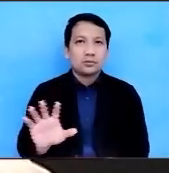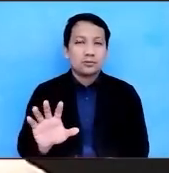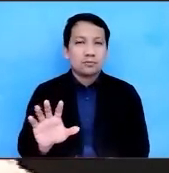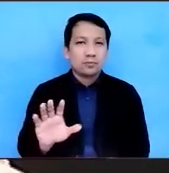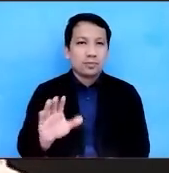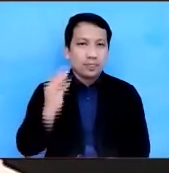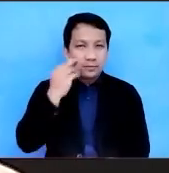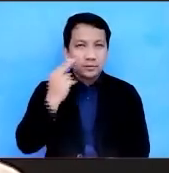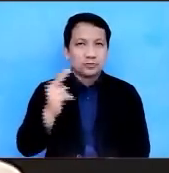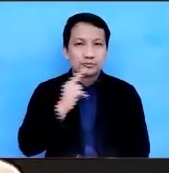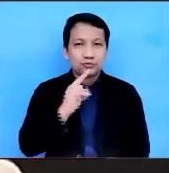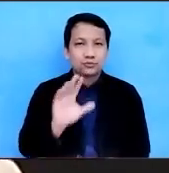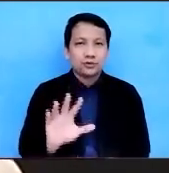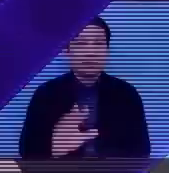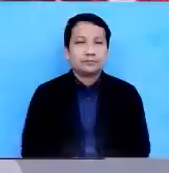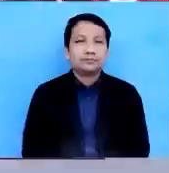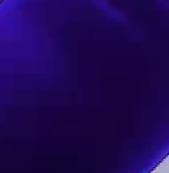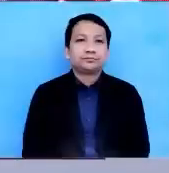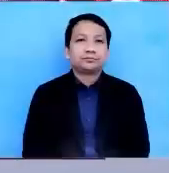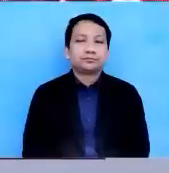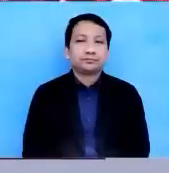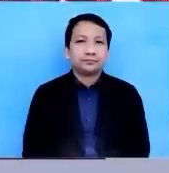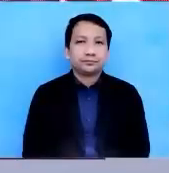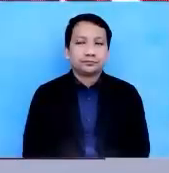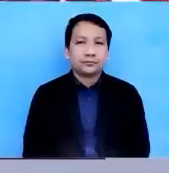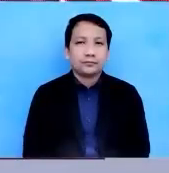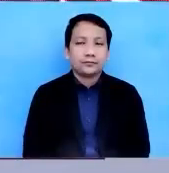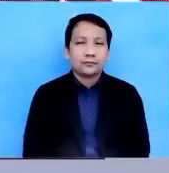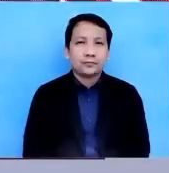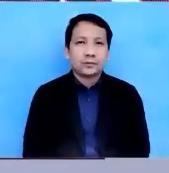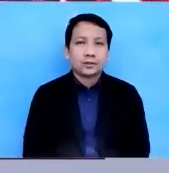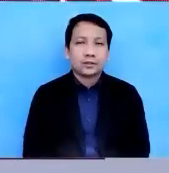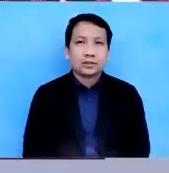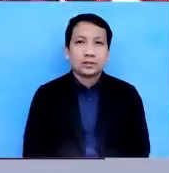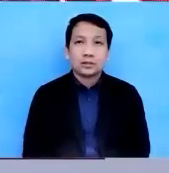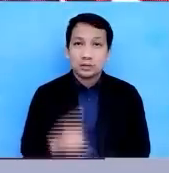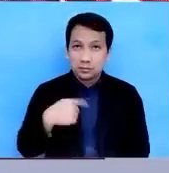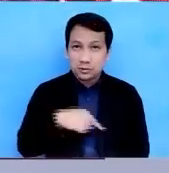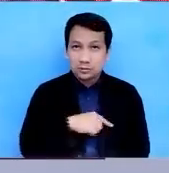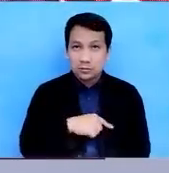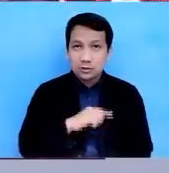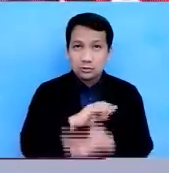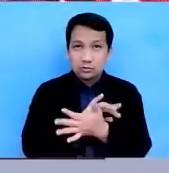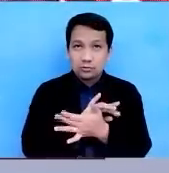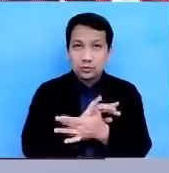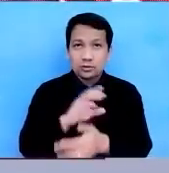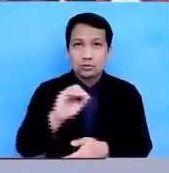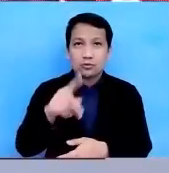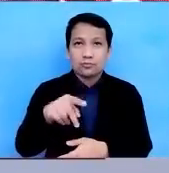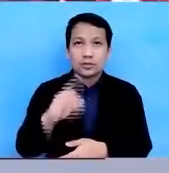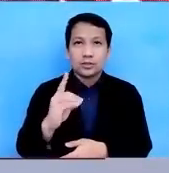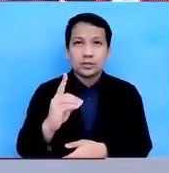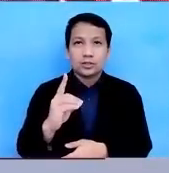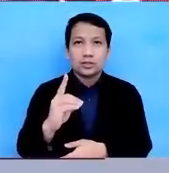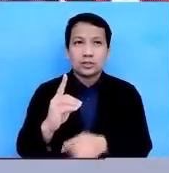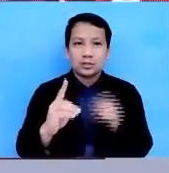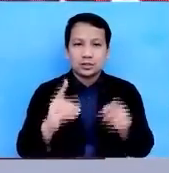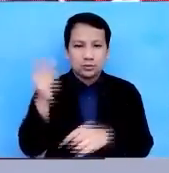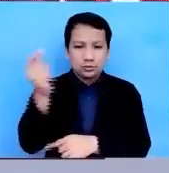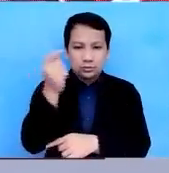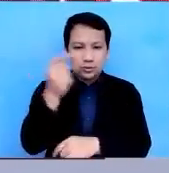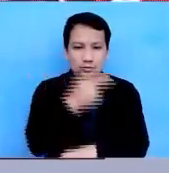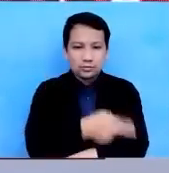Maricel Halili, News 5. Balitang COVID-19 naman tayo, isinara ang outpatient department ng isang ospital sa Tuguegrao City